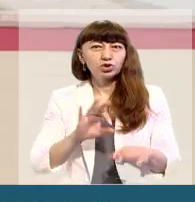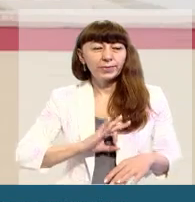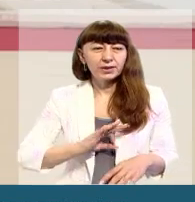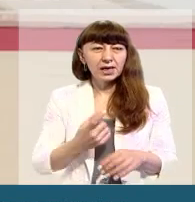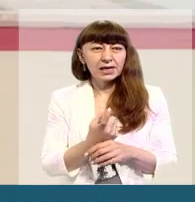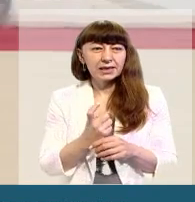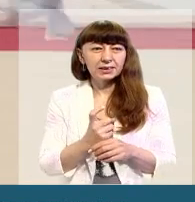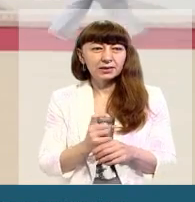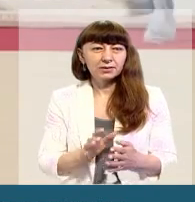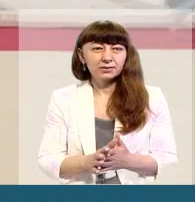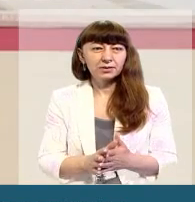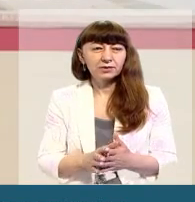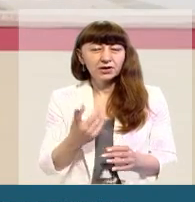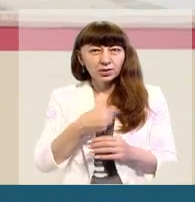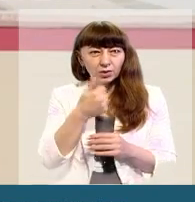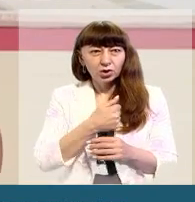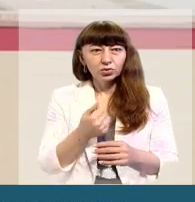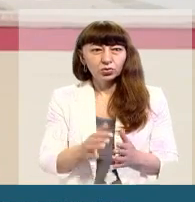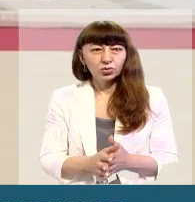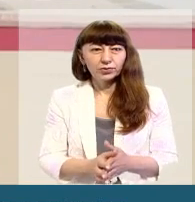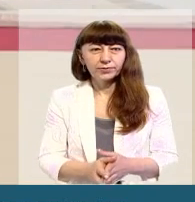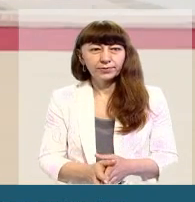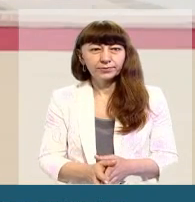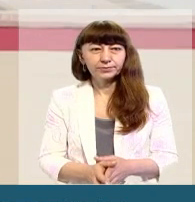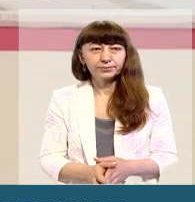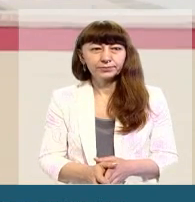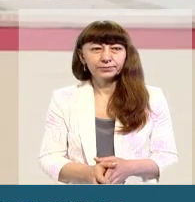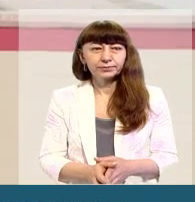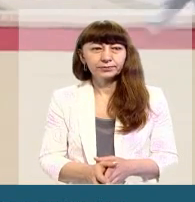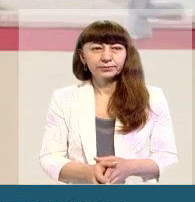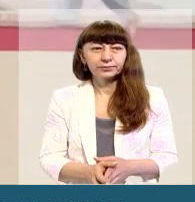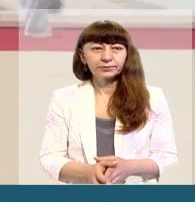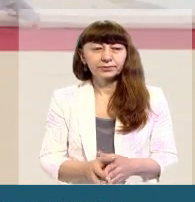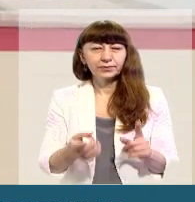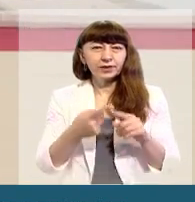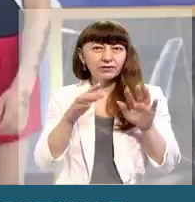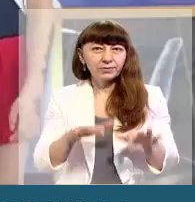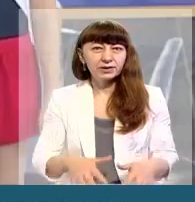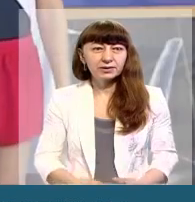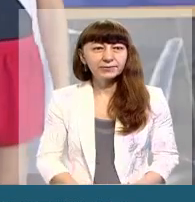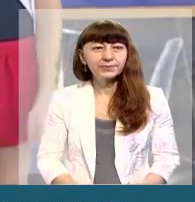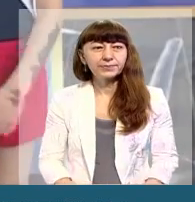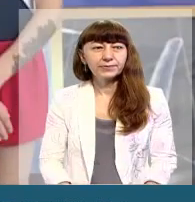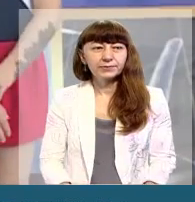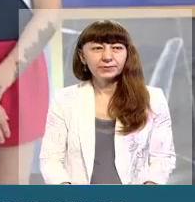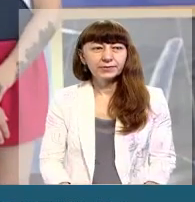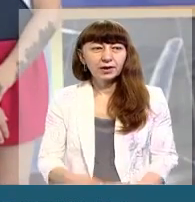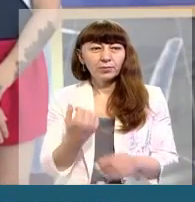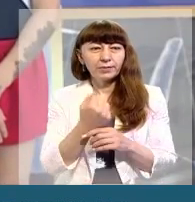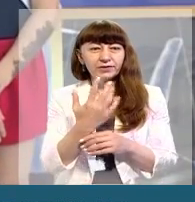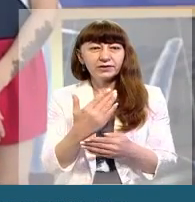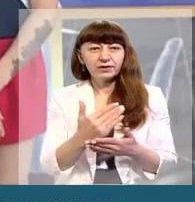медаль – это в этом году. В этом году первое место. Победителем в этом